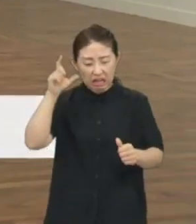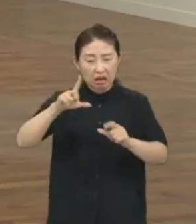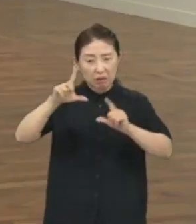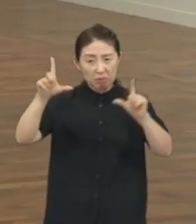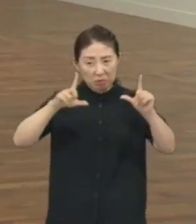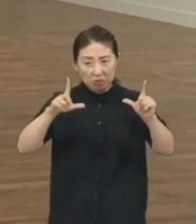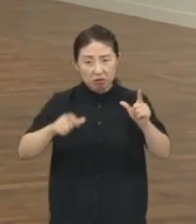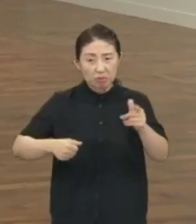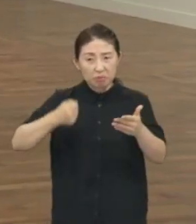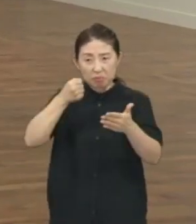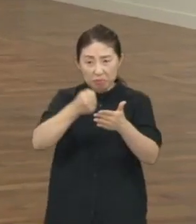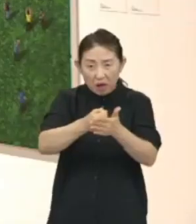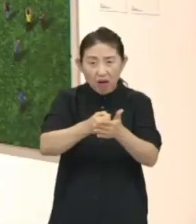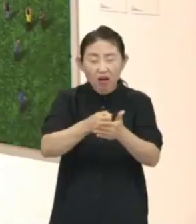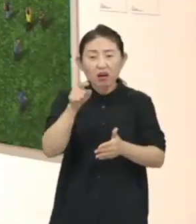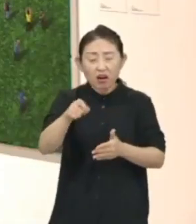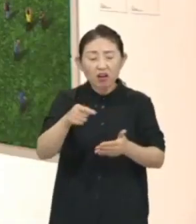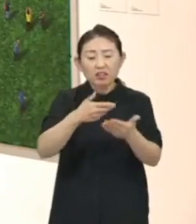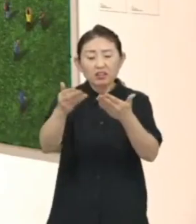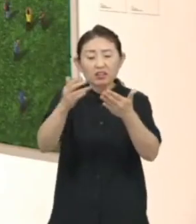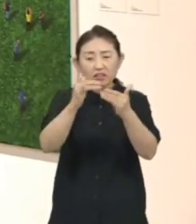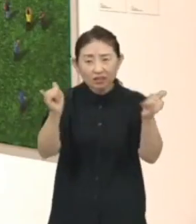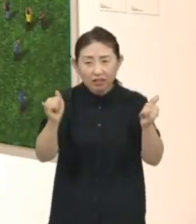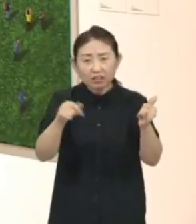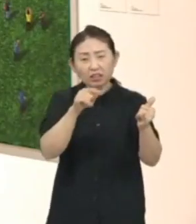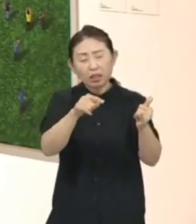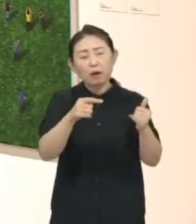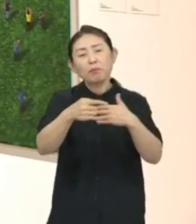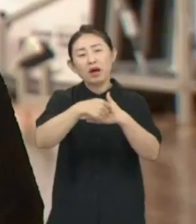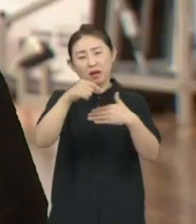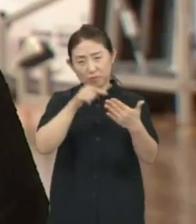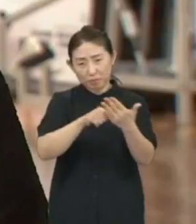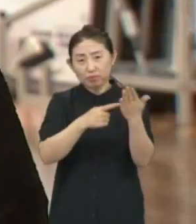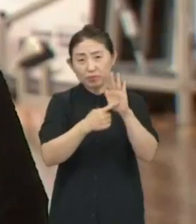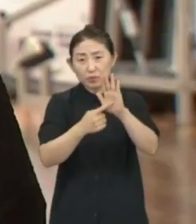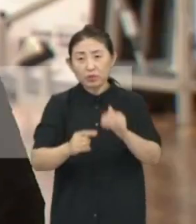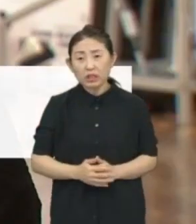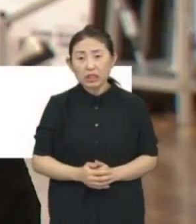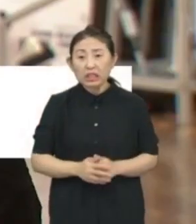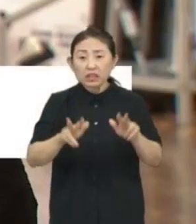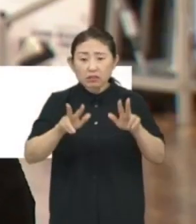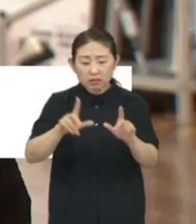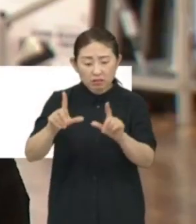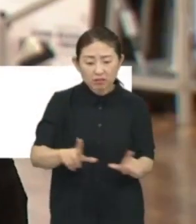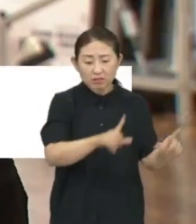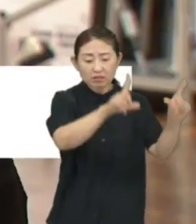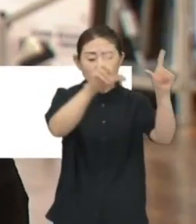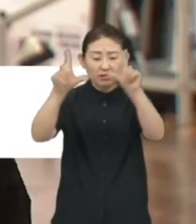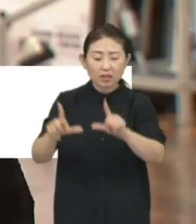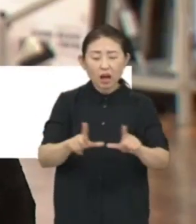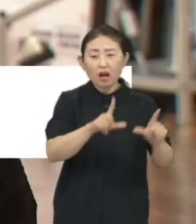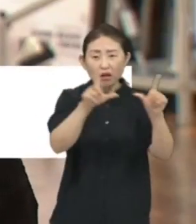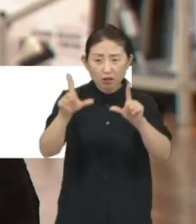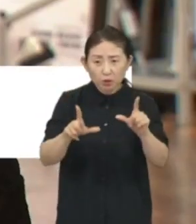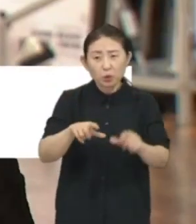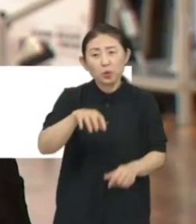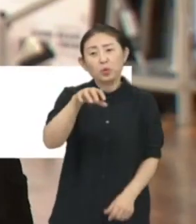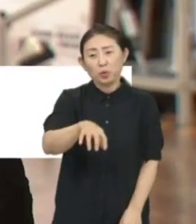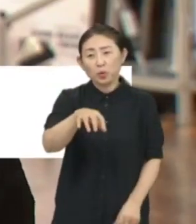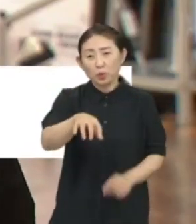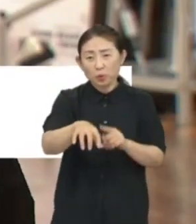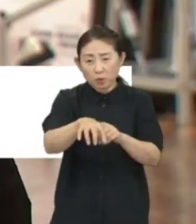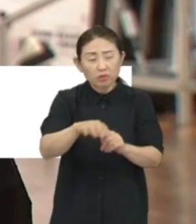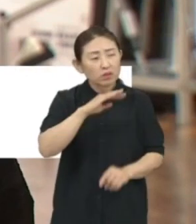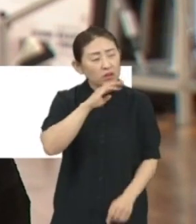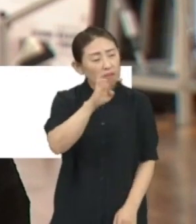모습으로 나타난 청년 작가의 심리가 담겼습니다. 이들은 지금 살고 있는 현재 여기에 주목하고 있다는 점입니다.